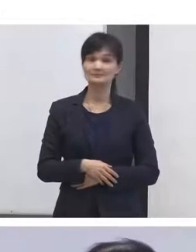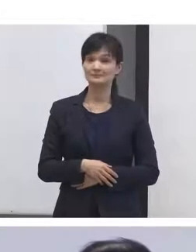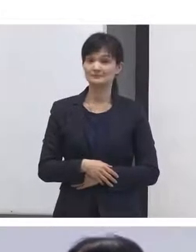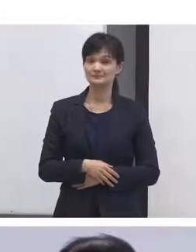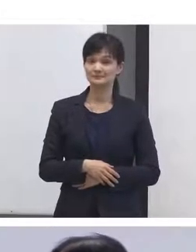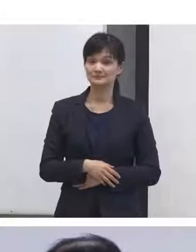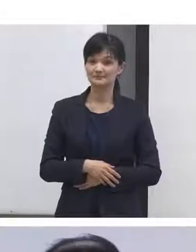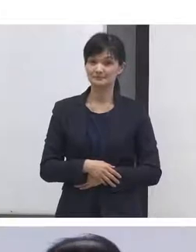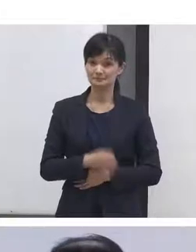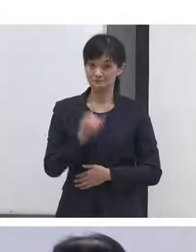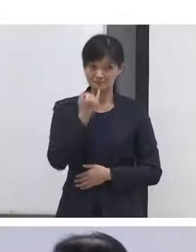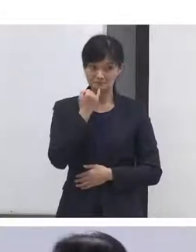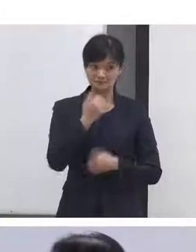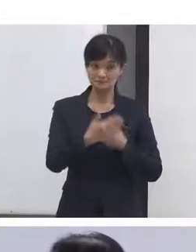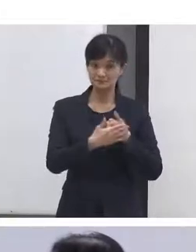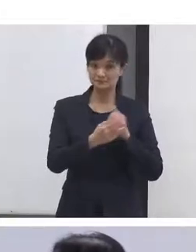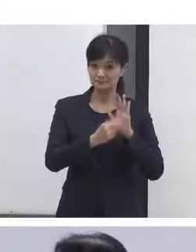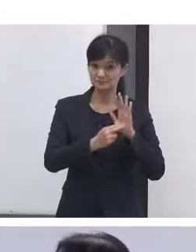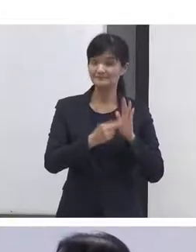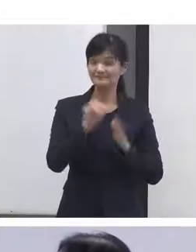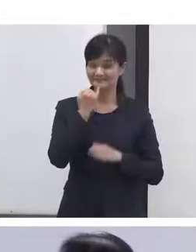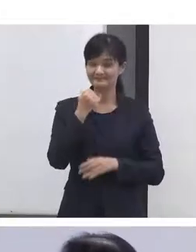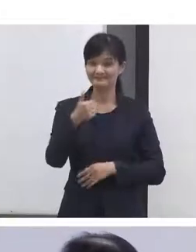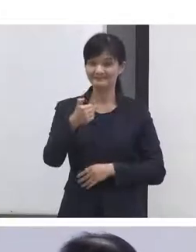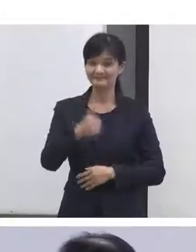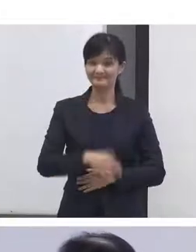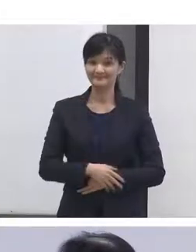啊，是我，可以， 可以吗？ 当然。